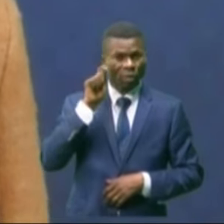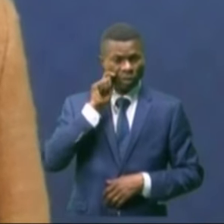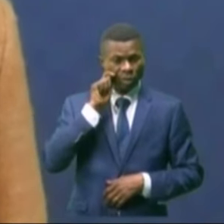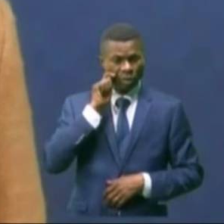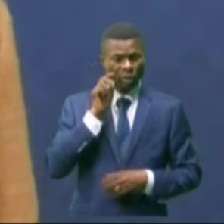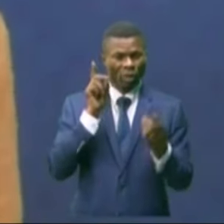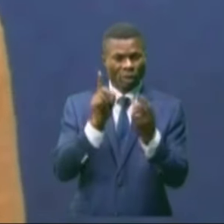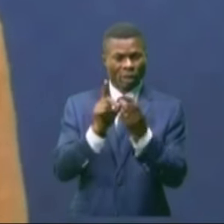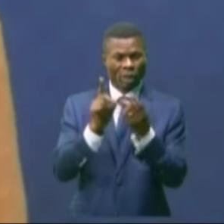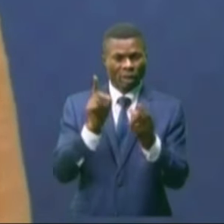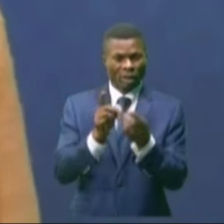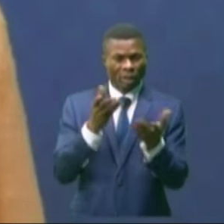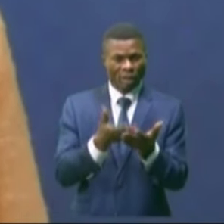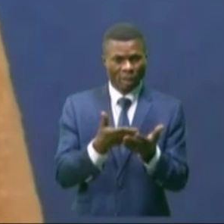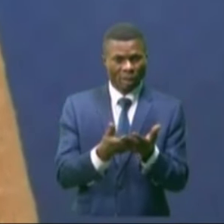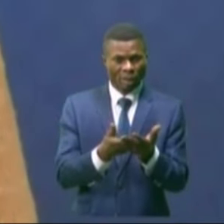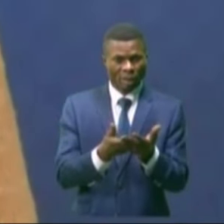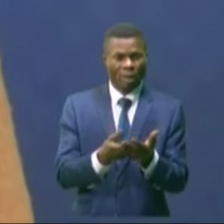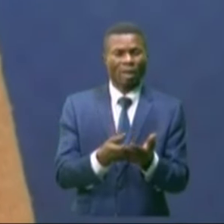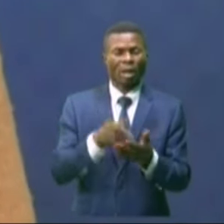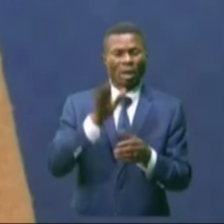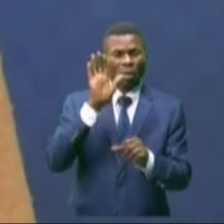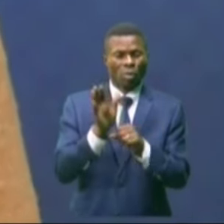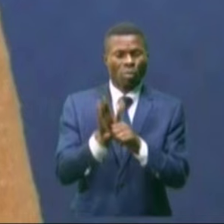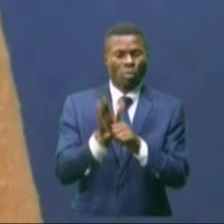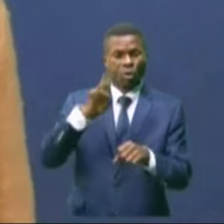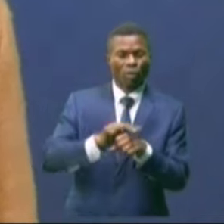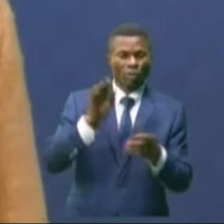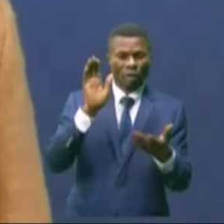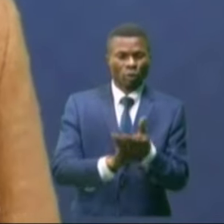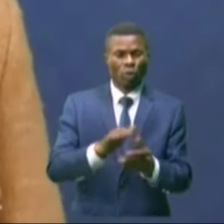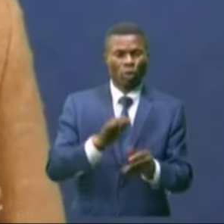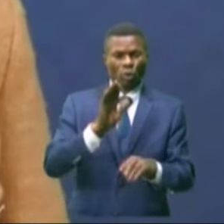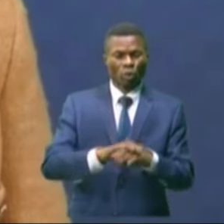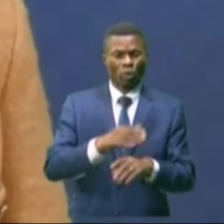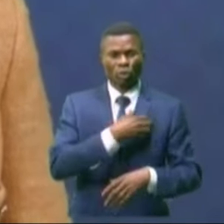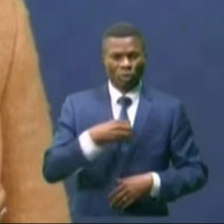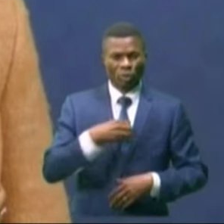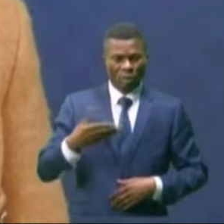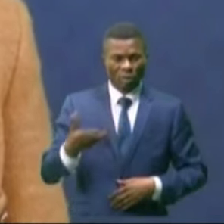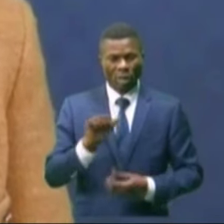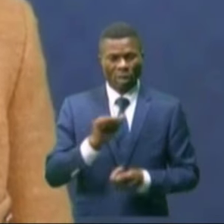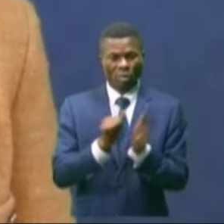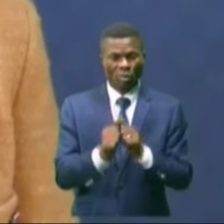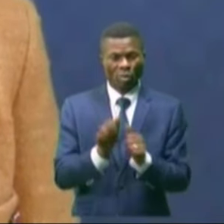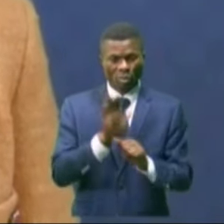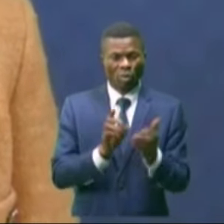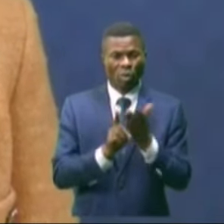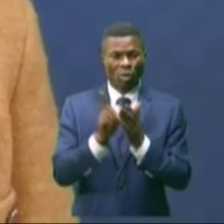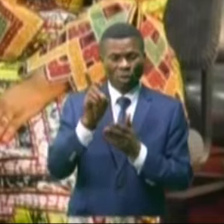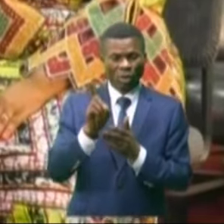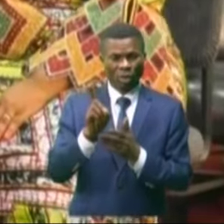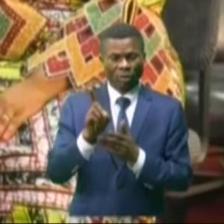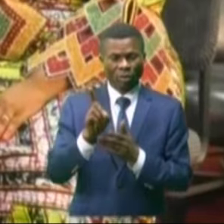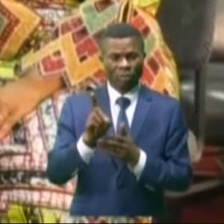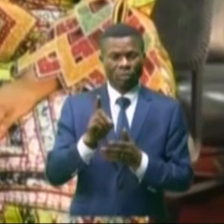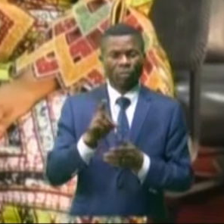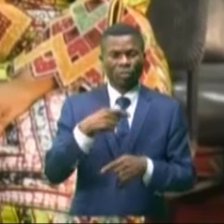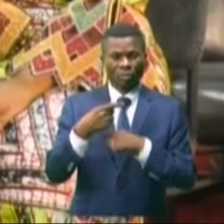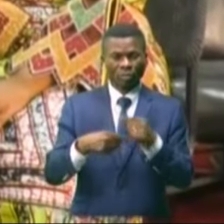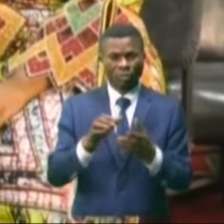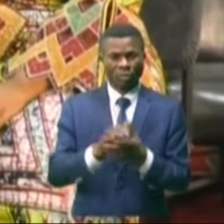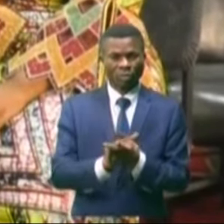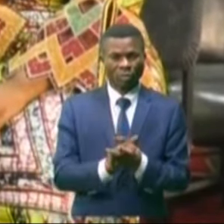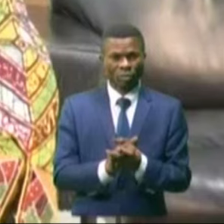sont mieux pour les hommes et pour les femmes. Donc je crois qu'il y a beaucoup de domaines où on peut développer notre relation. L'ambassadrice